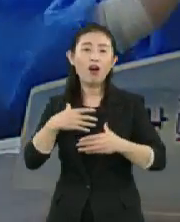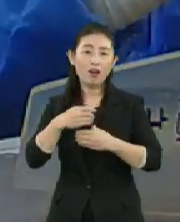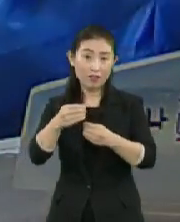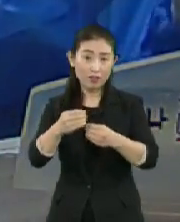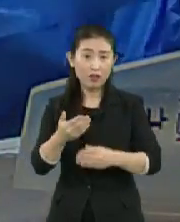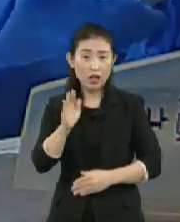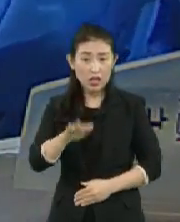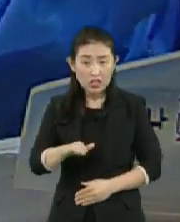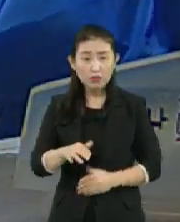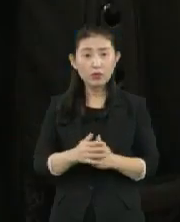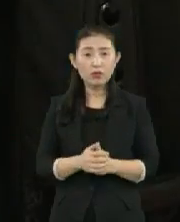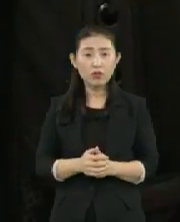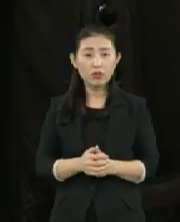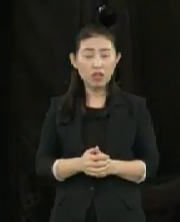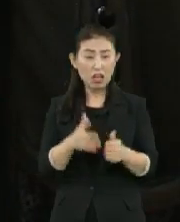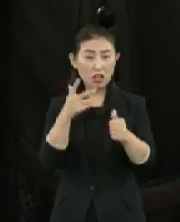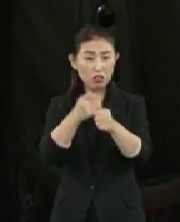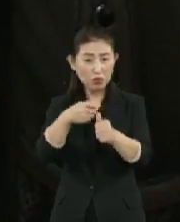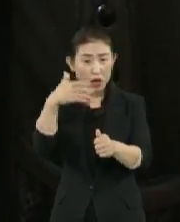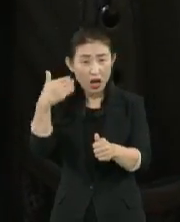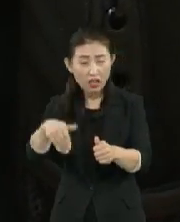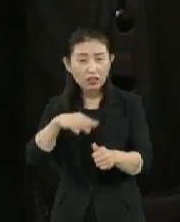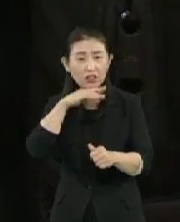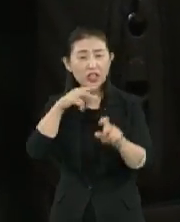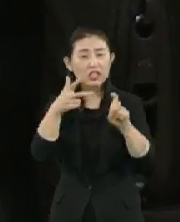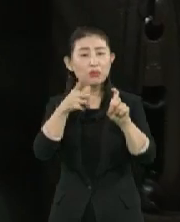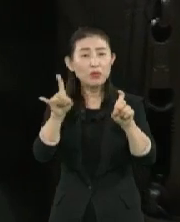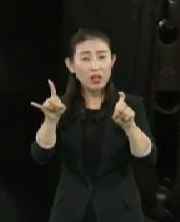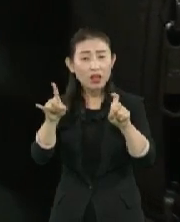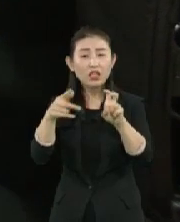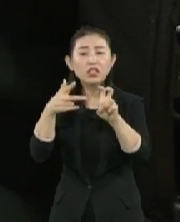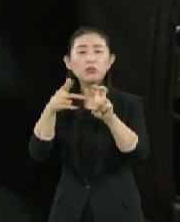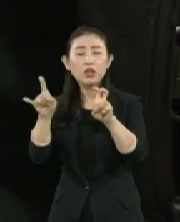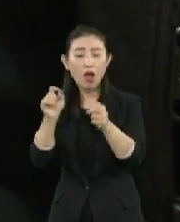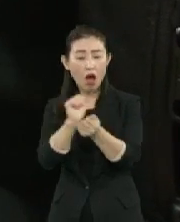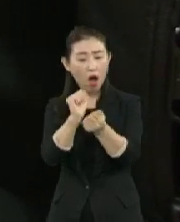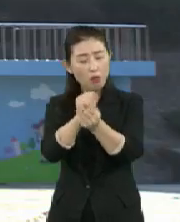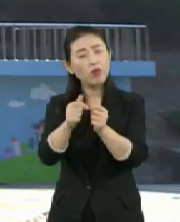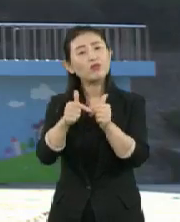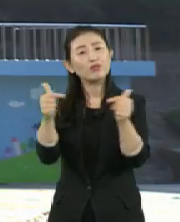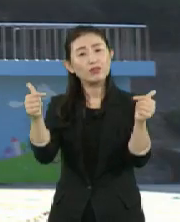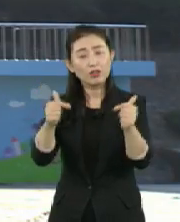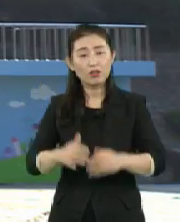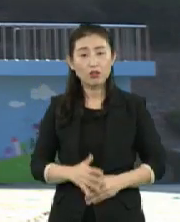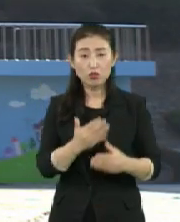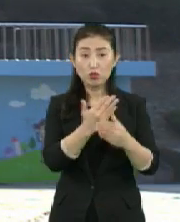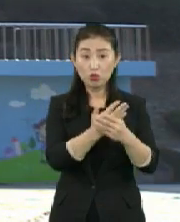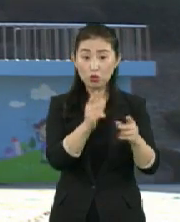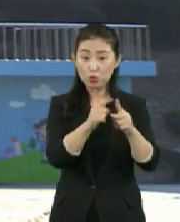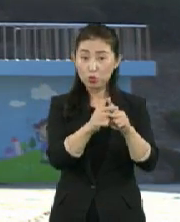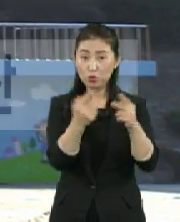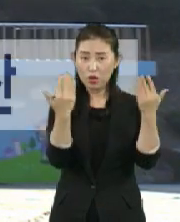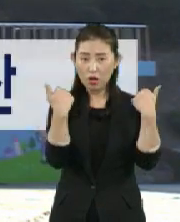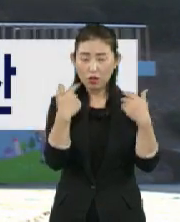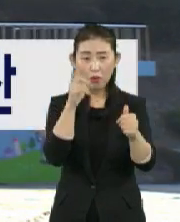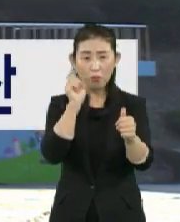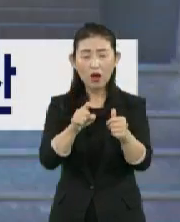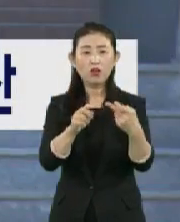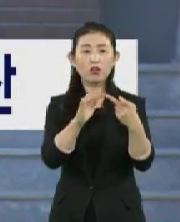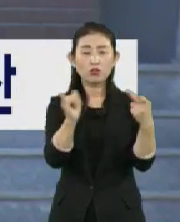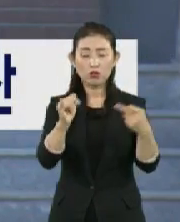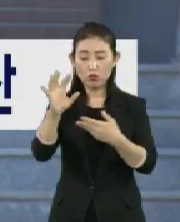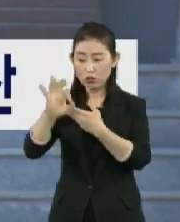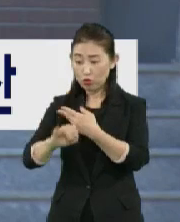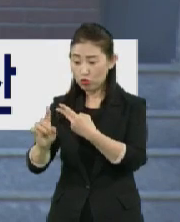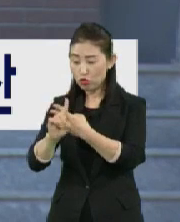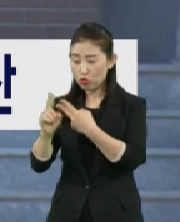하지만 문제는 상대적으로 접종률이 낮은 10대 이하, 20대의 감염입니다. 유성의 한 초등학교에서 12명, 서구